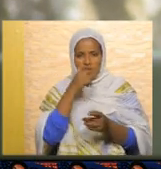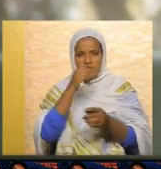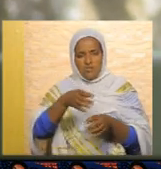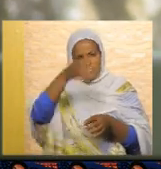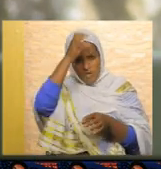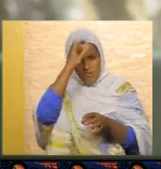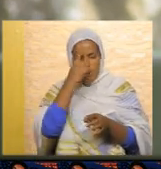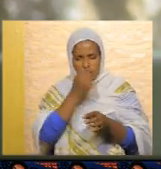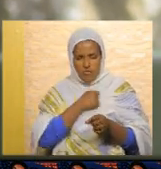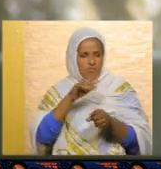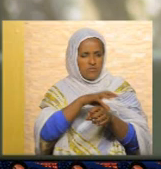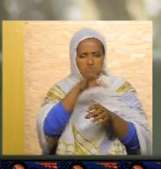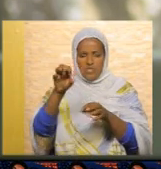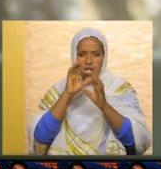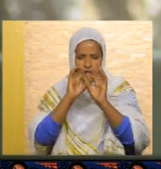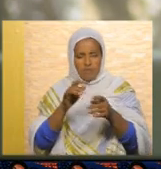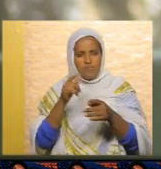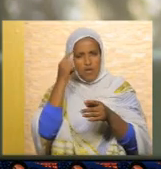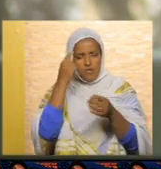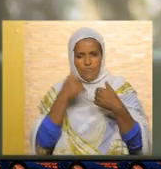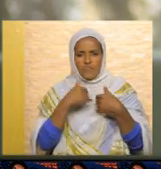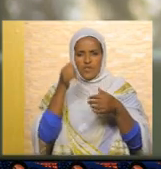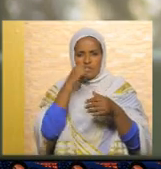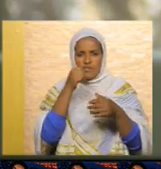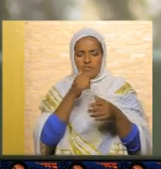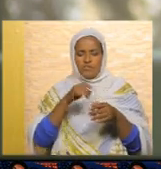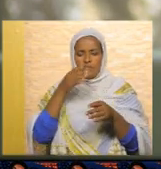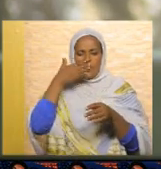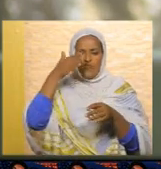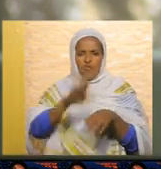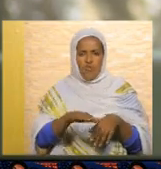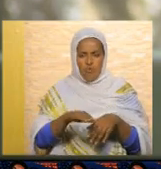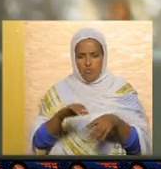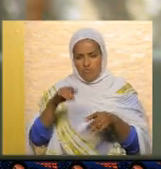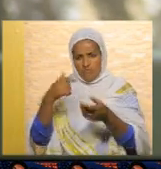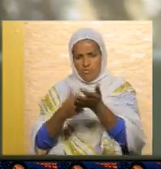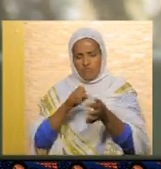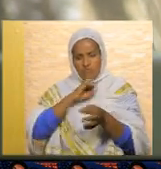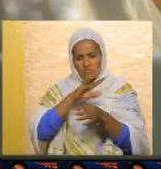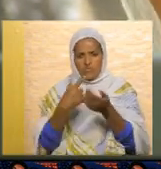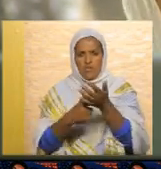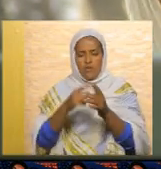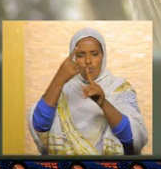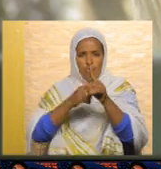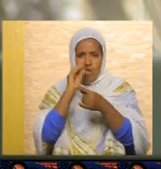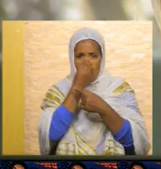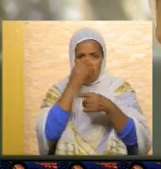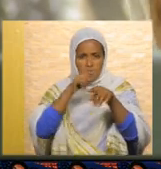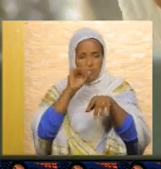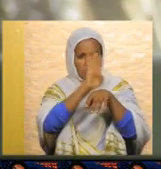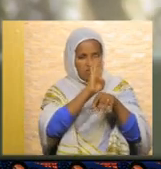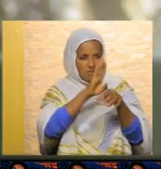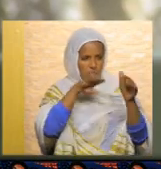የተቀደሱ መጽሐፍትን፣ ታምረ ማርያም፣ ገድላት ነ ማንበብ የለባቸውም። በተለይ በወር አበባቸው ጊዜ ግን አንድም ሰው መጽሐፍ ቅዱስን ማንበብ